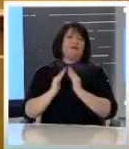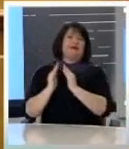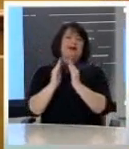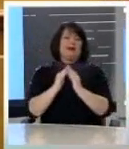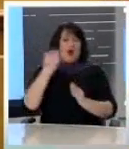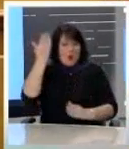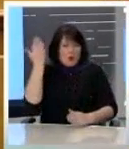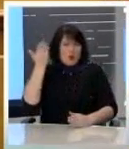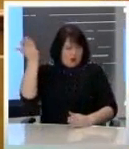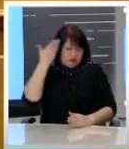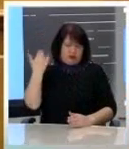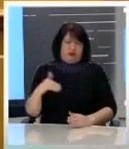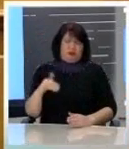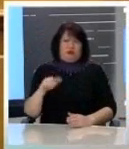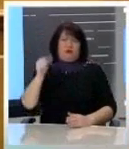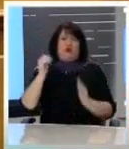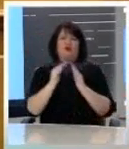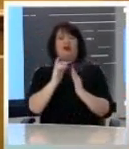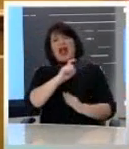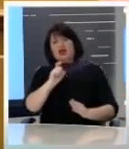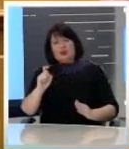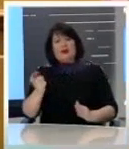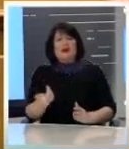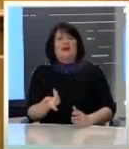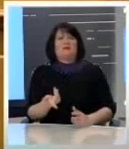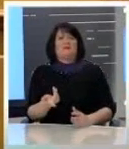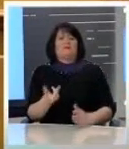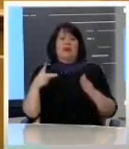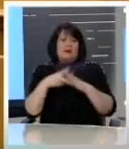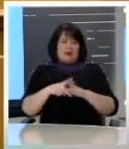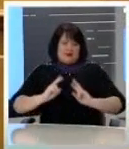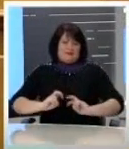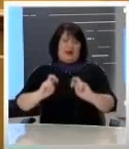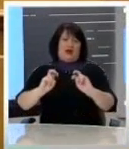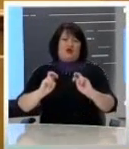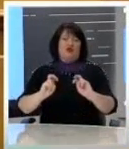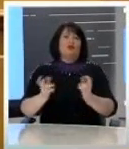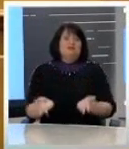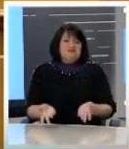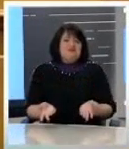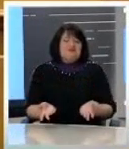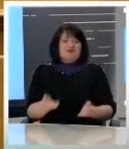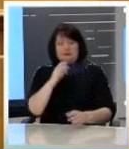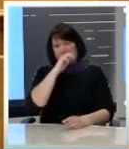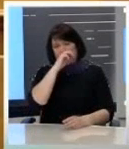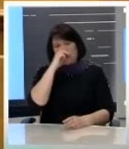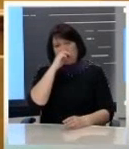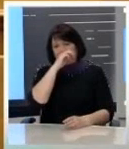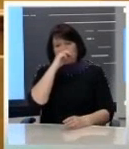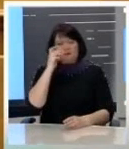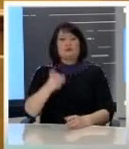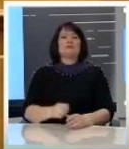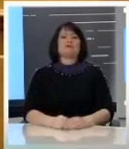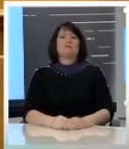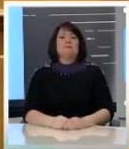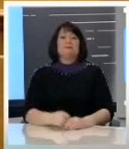ακριβά, πολύ ακριβή πρώτη κατοικία εκατομμυρίων, αυτό έχουν κάνει οι τράπεζες, εάν αυτό επικαλείστε, δεν ξέρω γιατί πρέπει να την προστατέψετε,